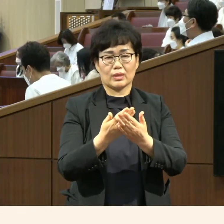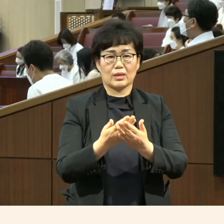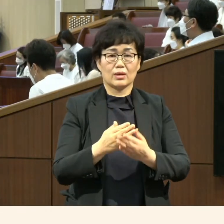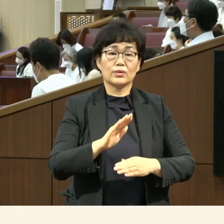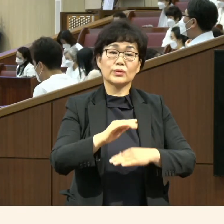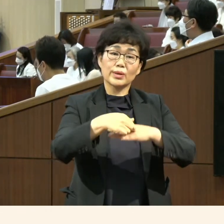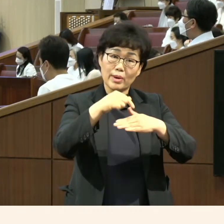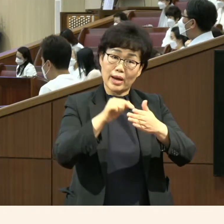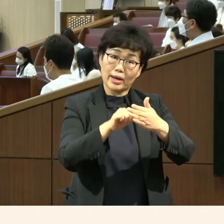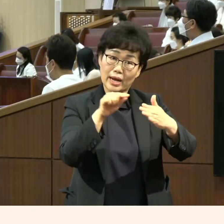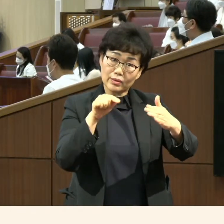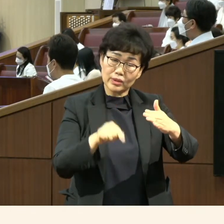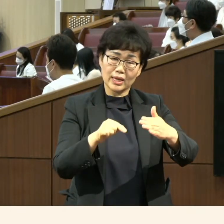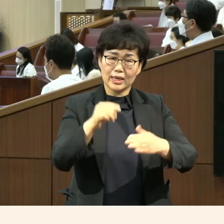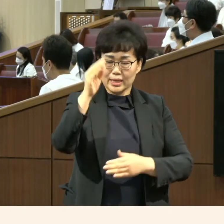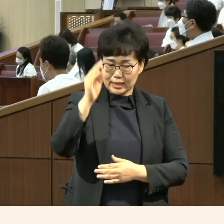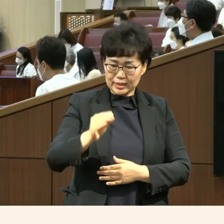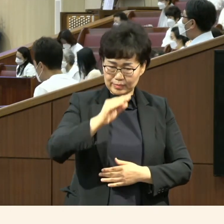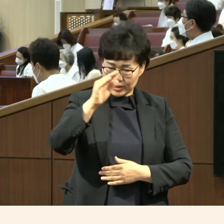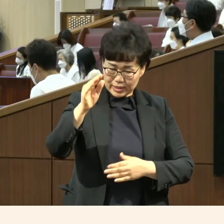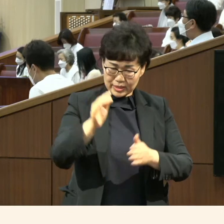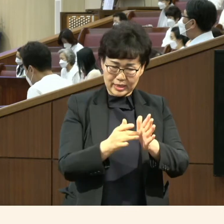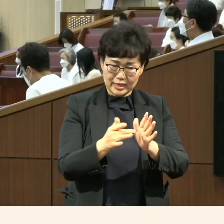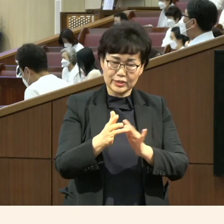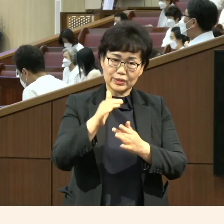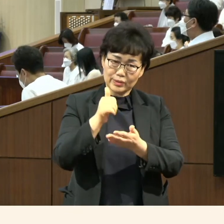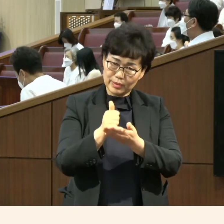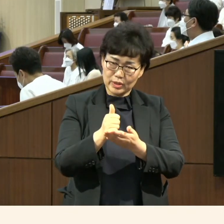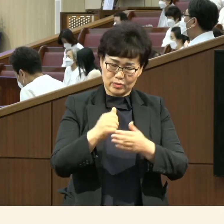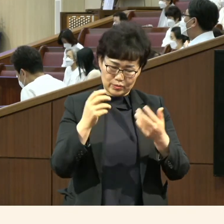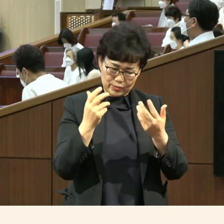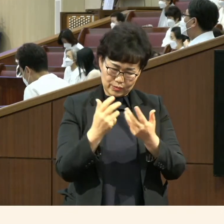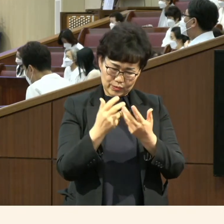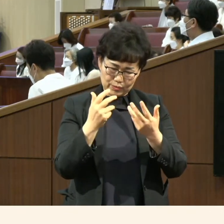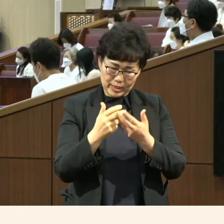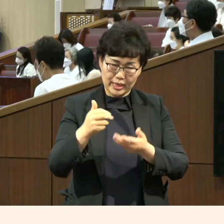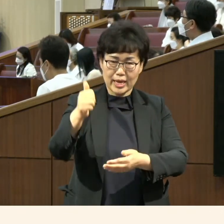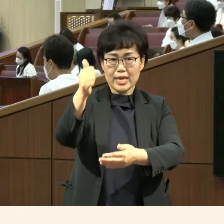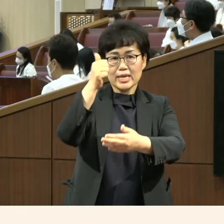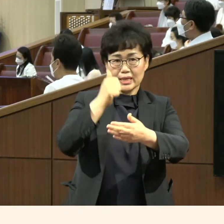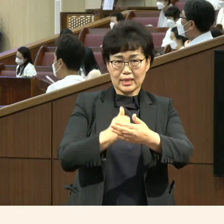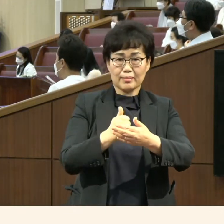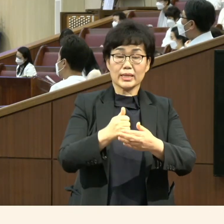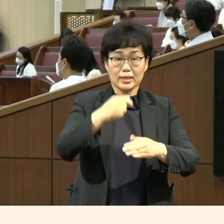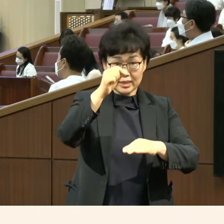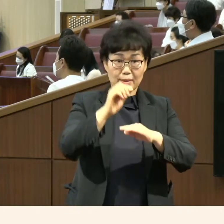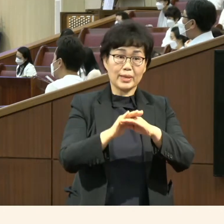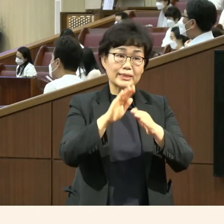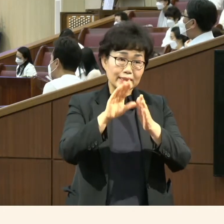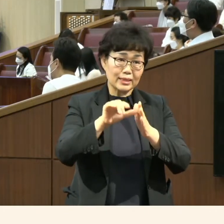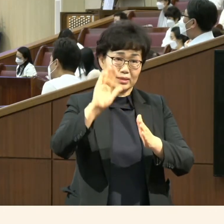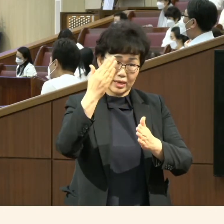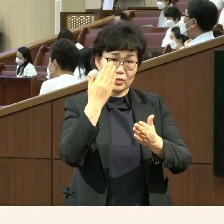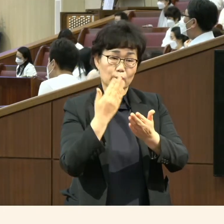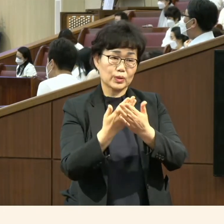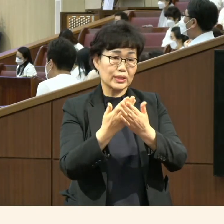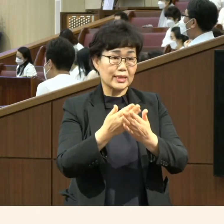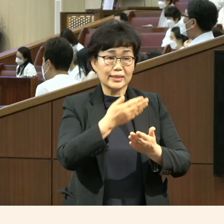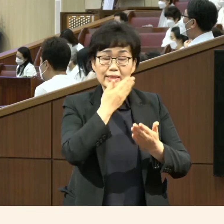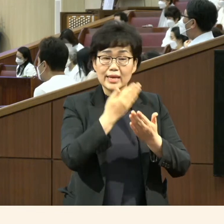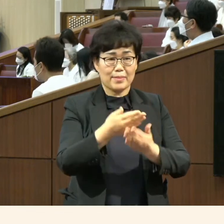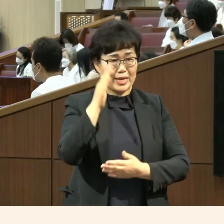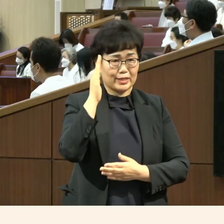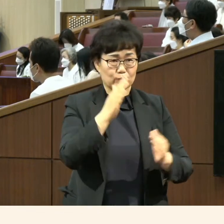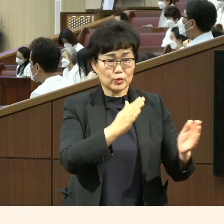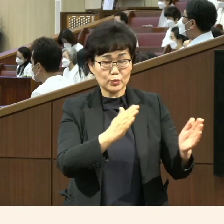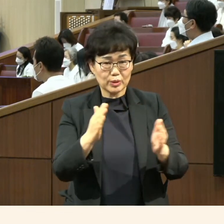안에 그 십자가의 예수님이 충만하게 임하는 예배의 시간 되게 하여 주시고, 오늘도 귀한 말씀을 준비하셔서